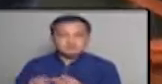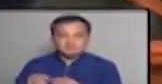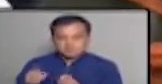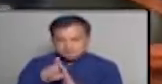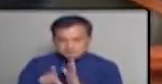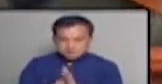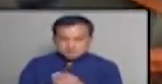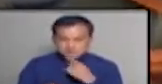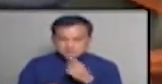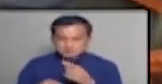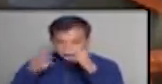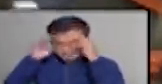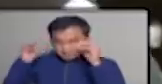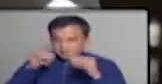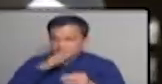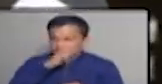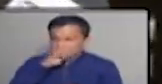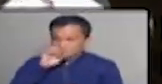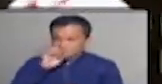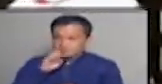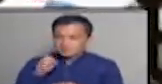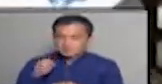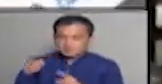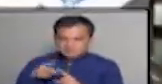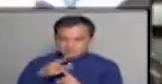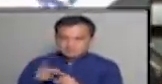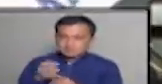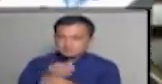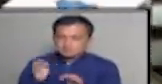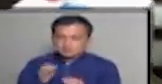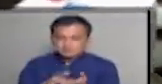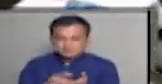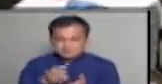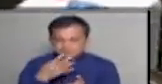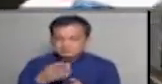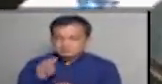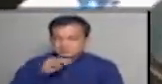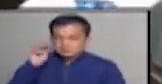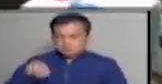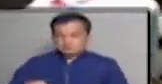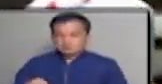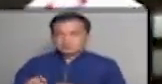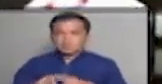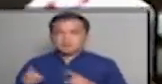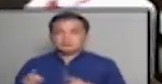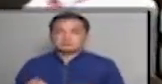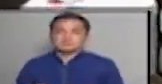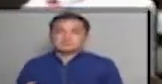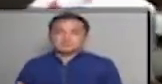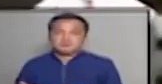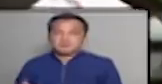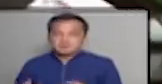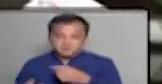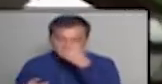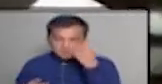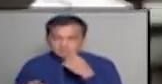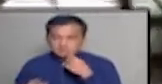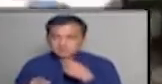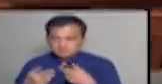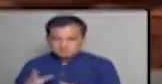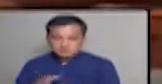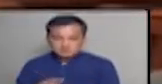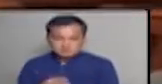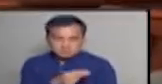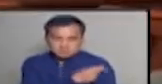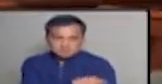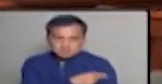Erap sa biktima na libre ang pagpapagamot sa Maynila. Pero yun nga, dahil naipagumot na raw